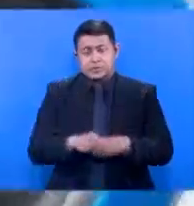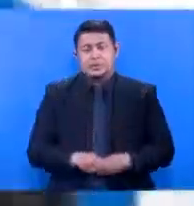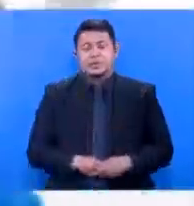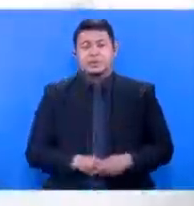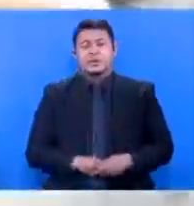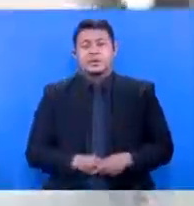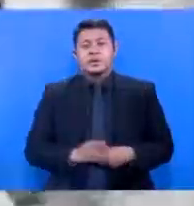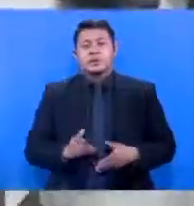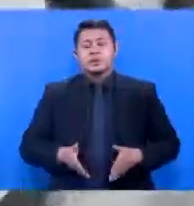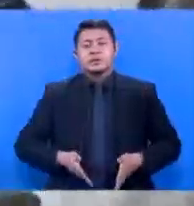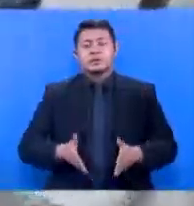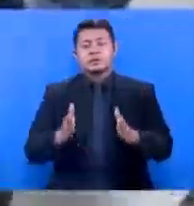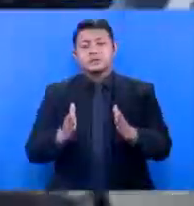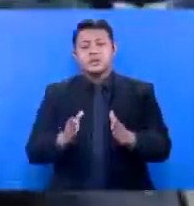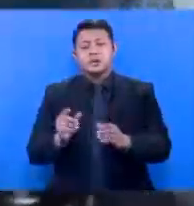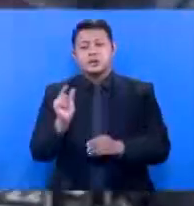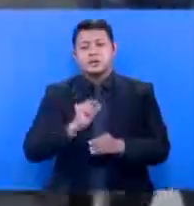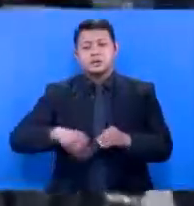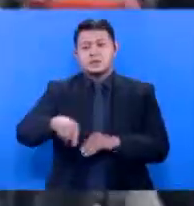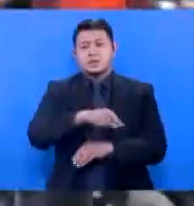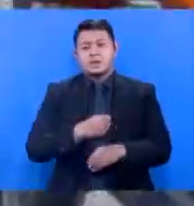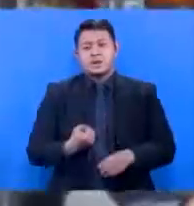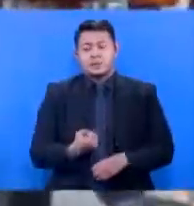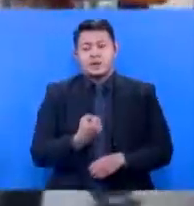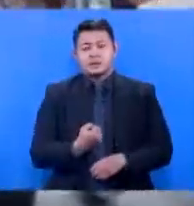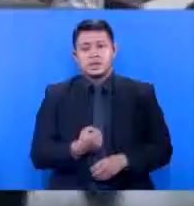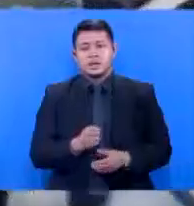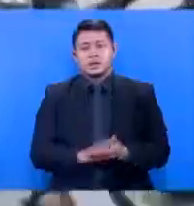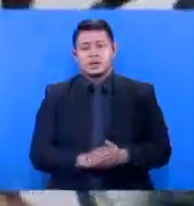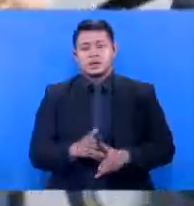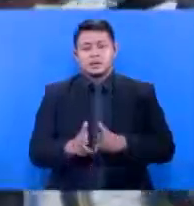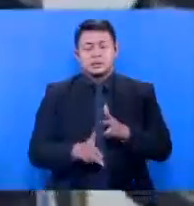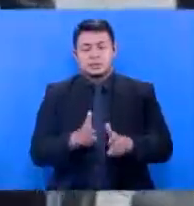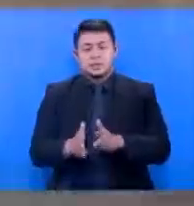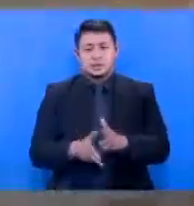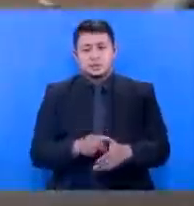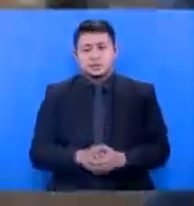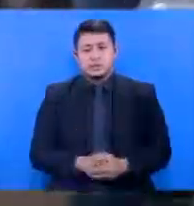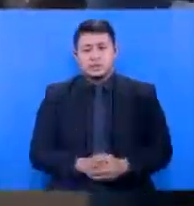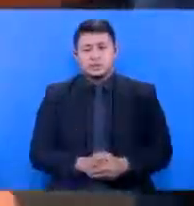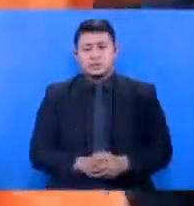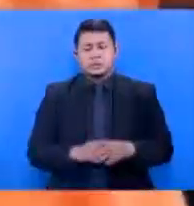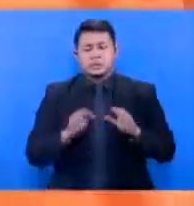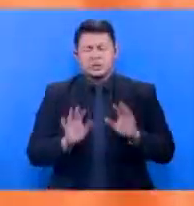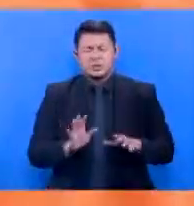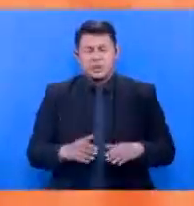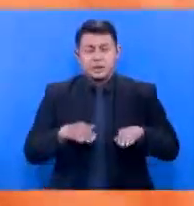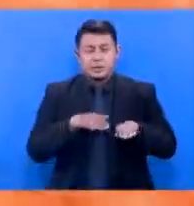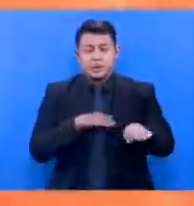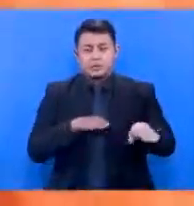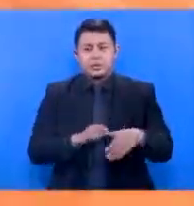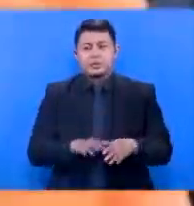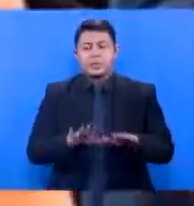Senen karena jalan utama di sekitar pasar, terminal, serta stasiun kereta ini jadi simpul kemacetan akibat